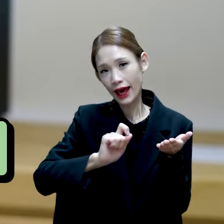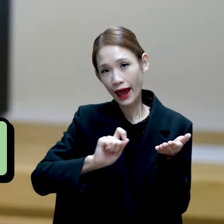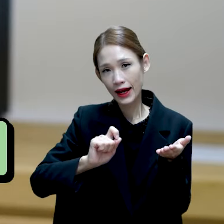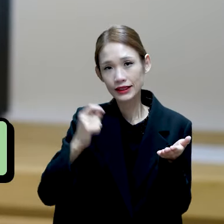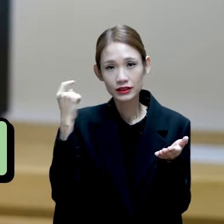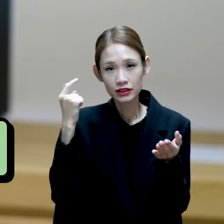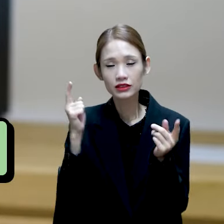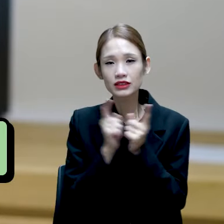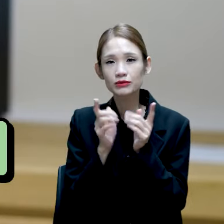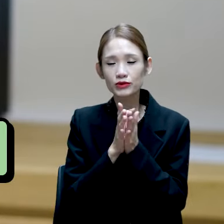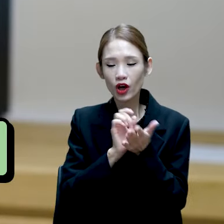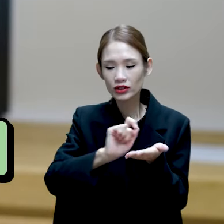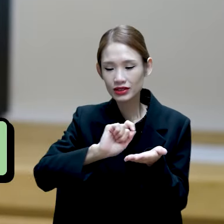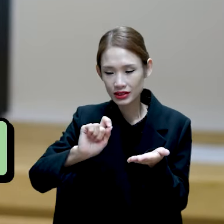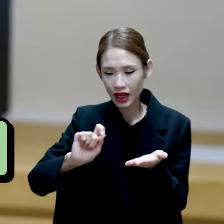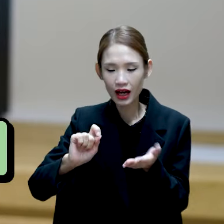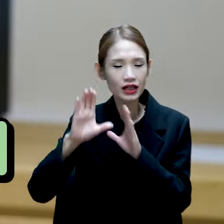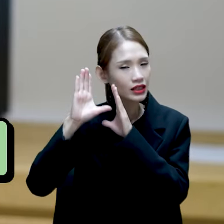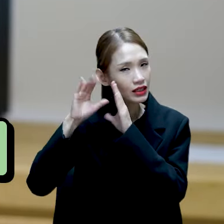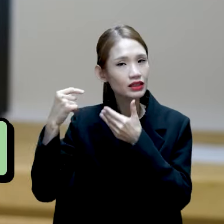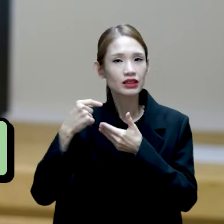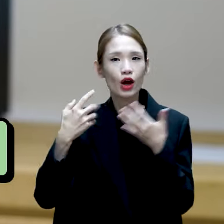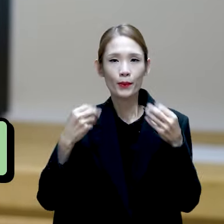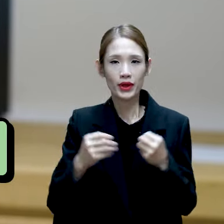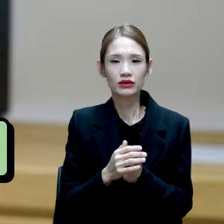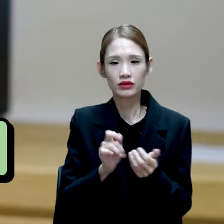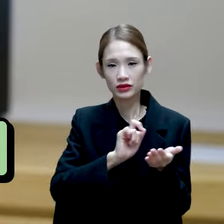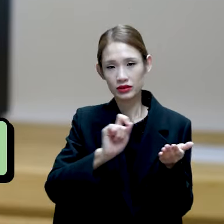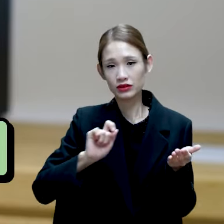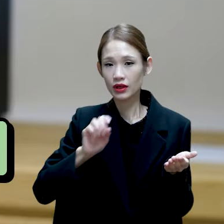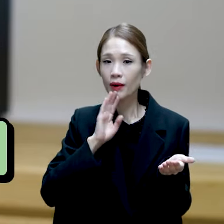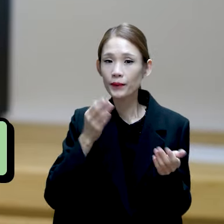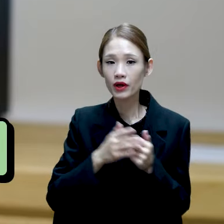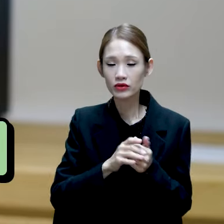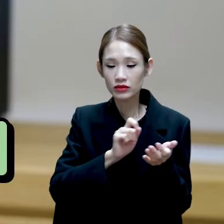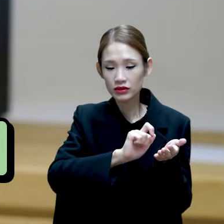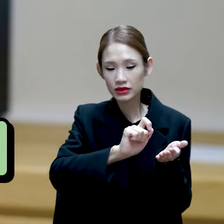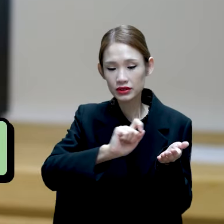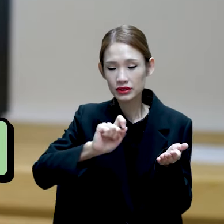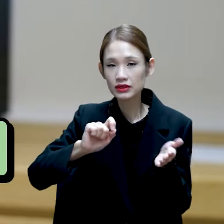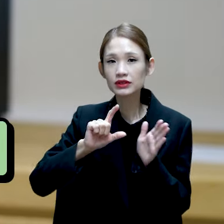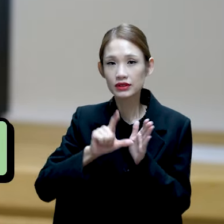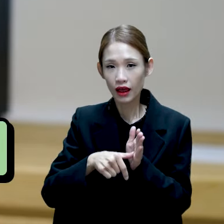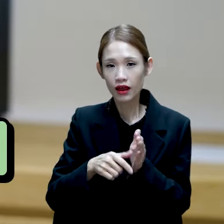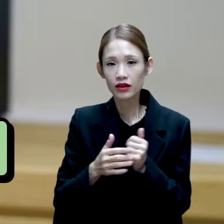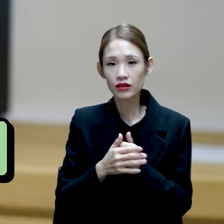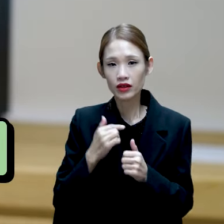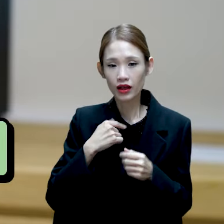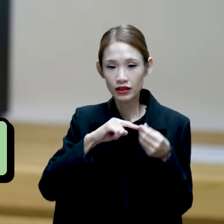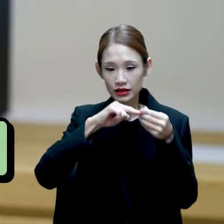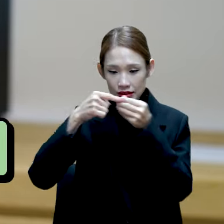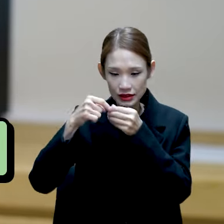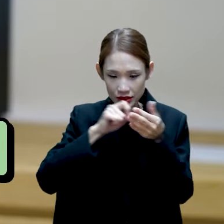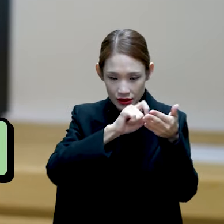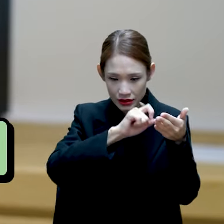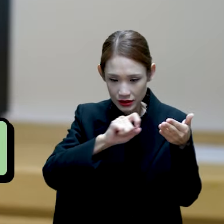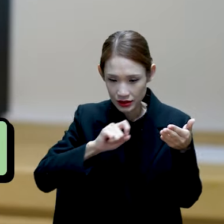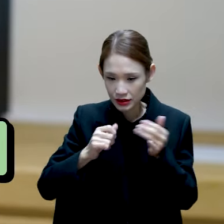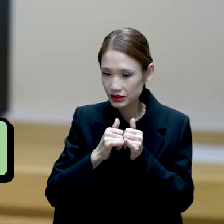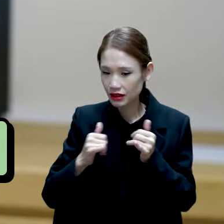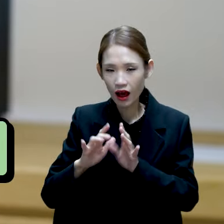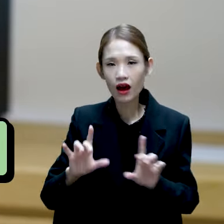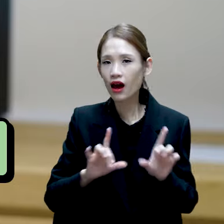얘기, 직접 쓰라는 얘기를 많이 들어서 이제 쓰게 됐지만, 사실 쓰면서도 나는 이 글씨를 원래 쓰면서 사는 사람이 아닌데